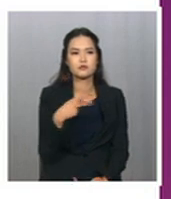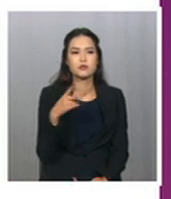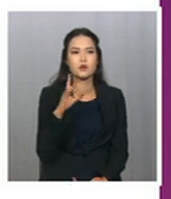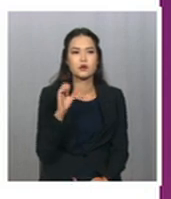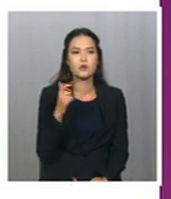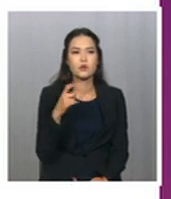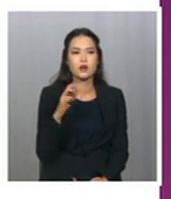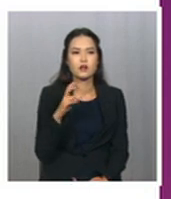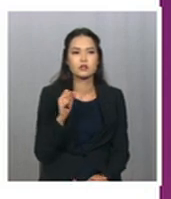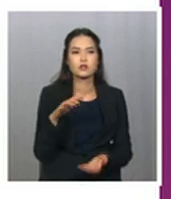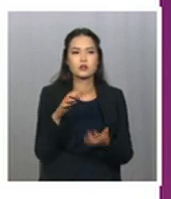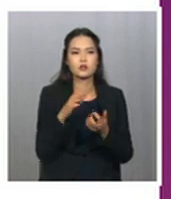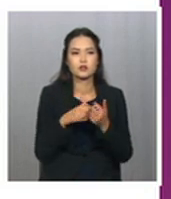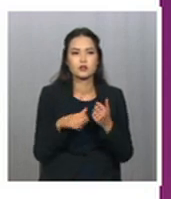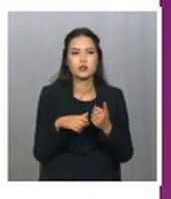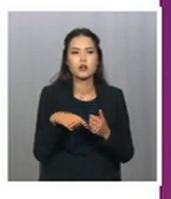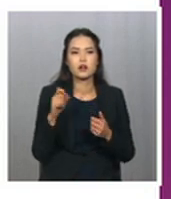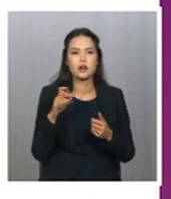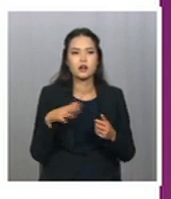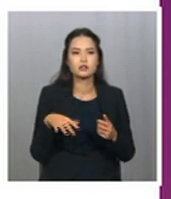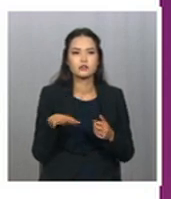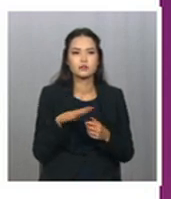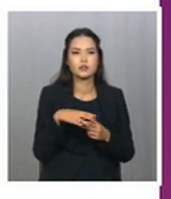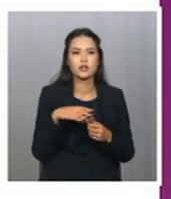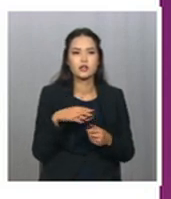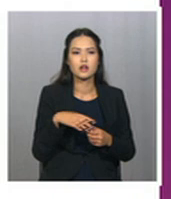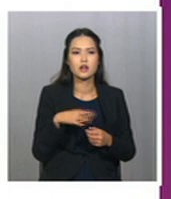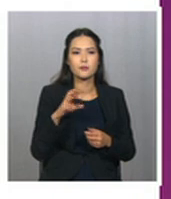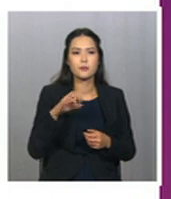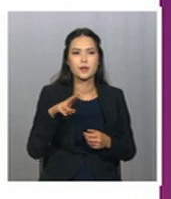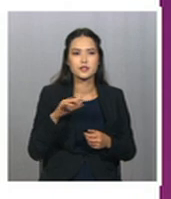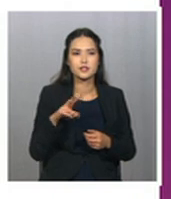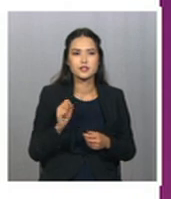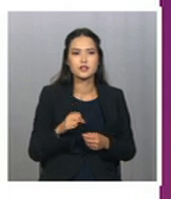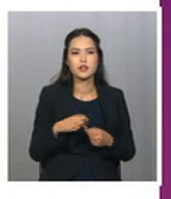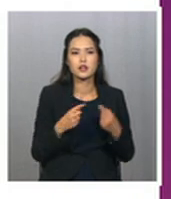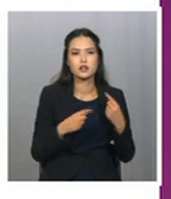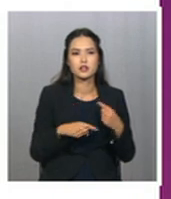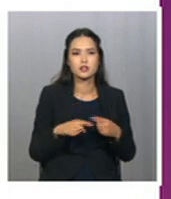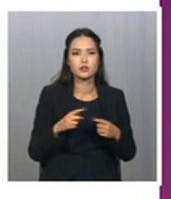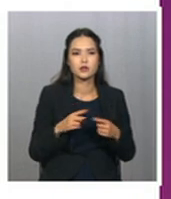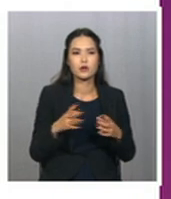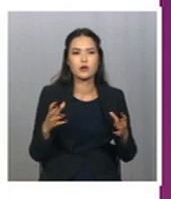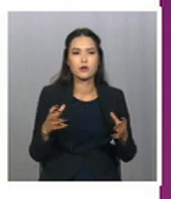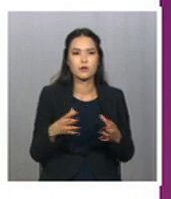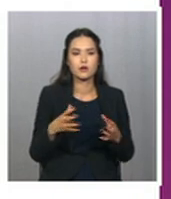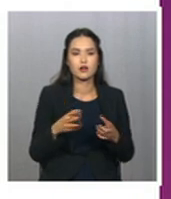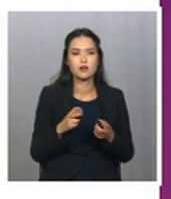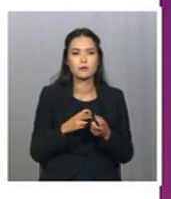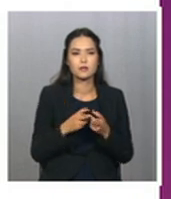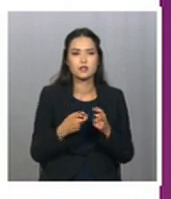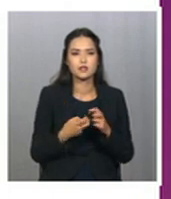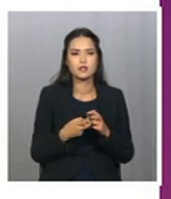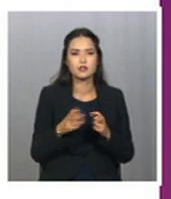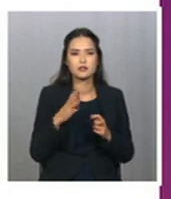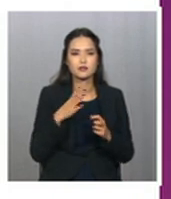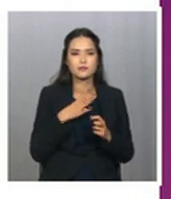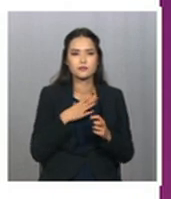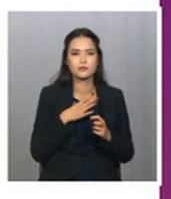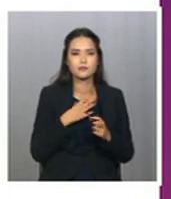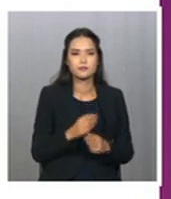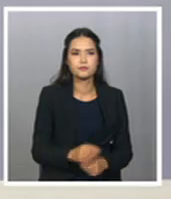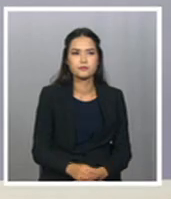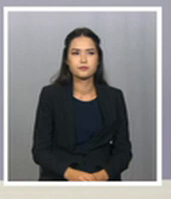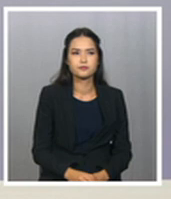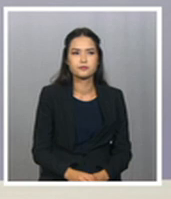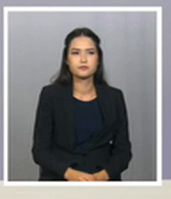рухани ортаны және адамзаттың мәдени әркелкілігін қорғау мәселесімен өзектес болып